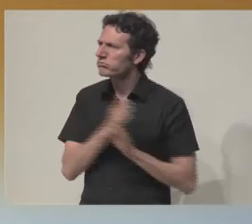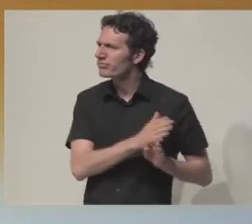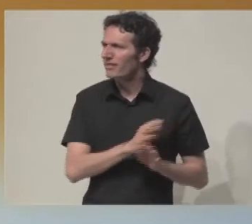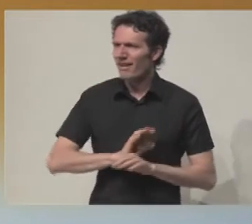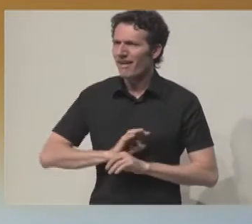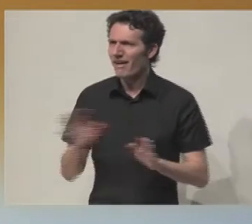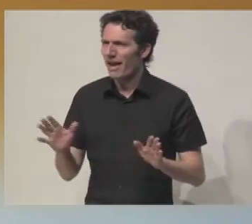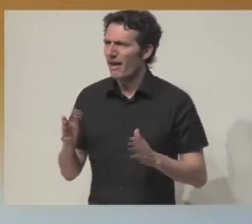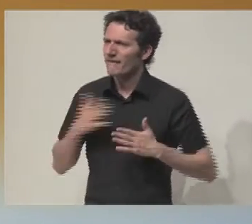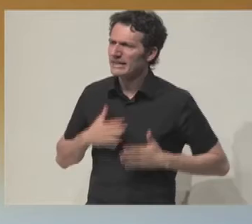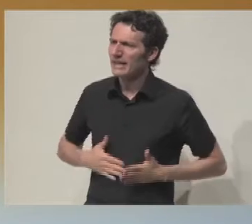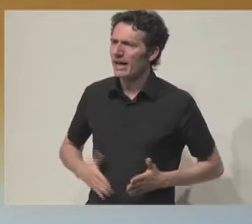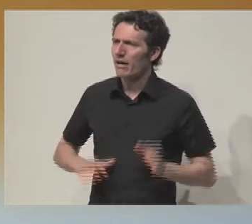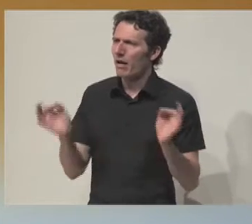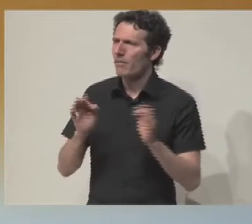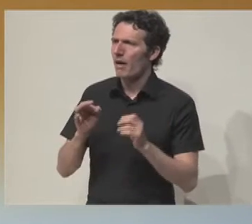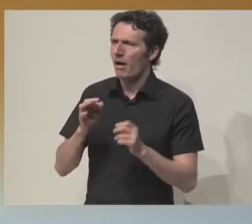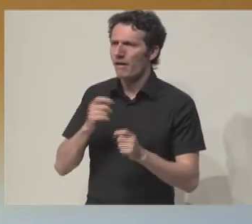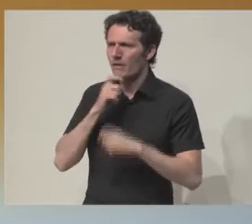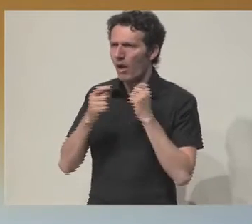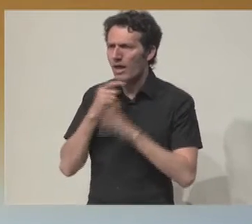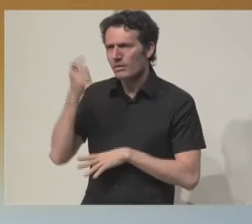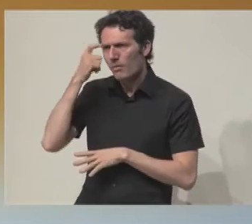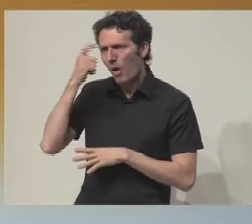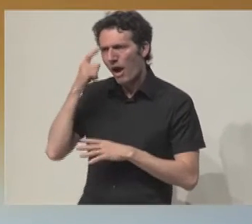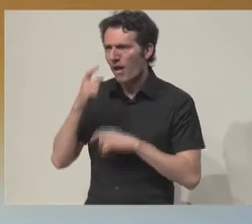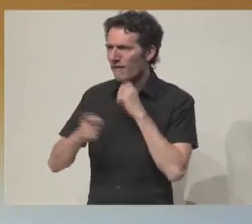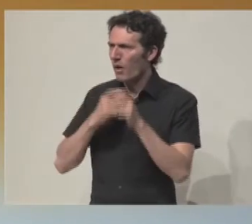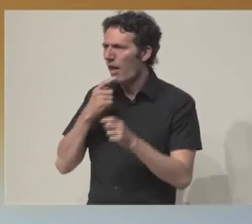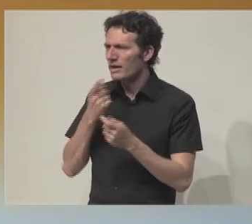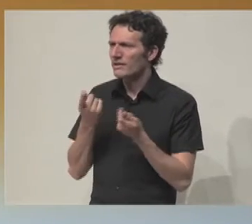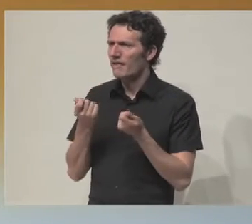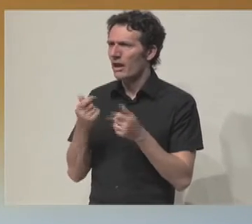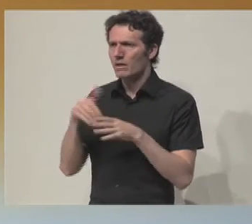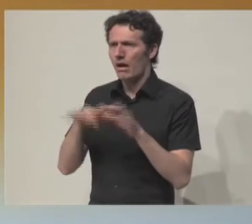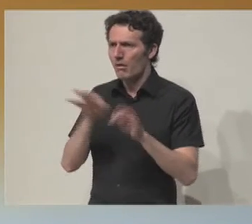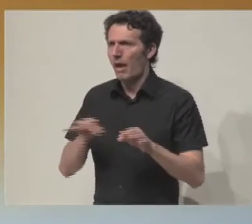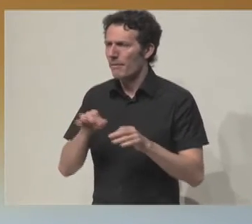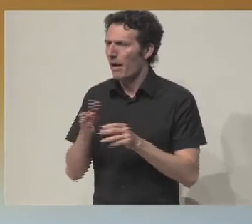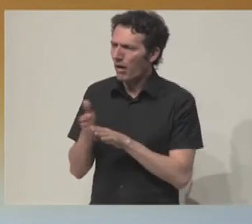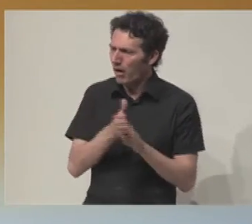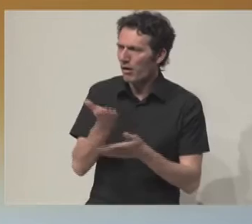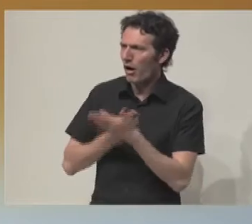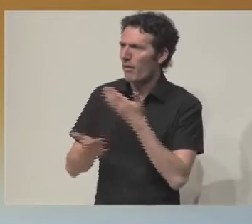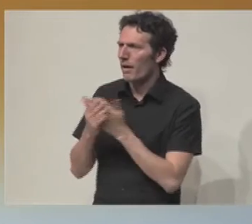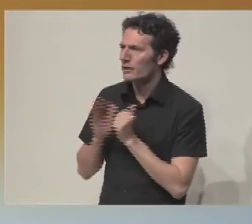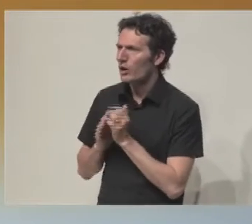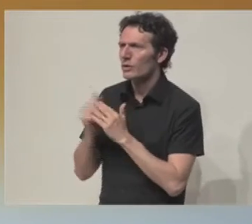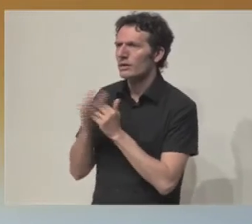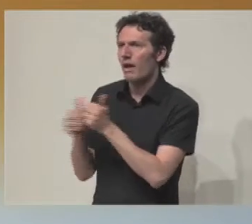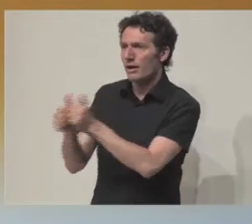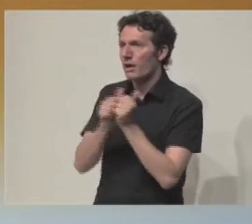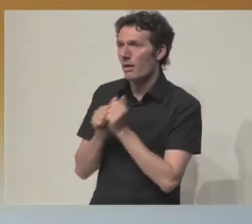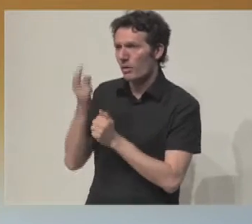physique ou morale financière pour bâtir un ensemble qui est à lui seul un